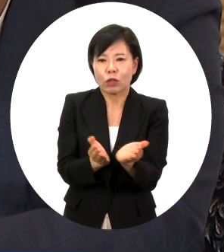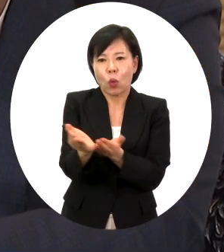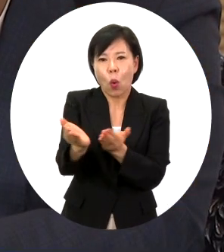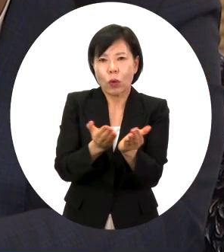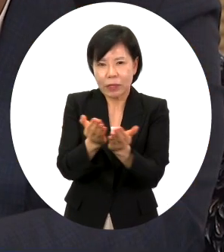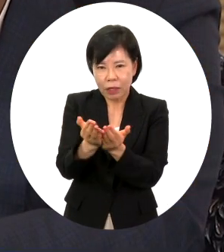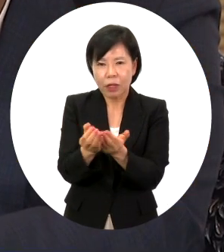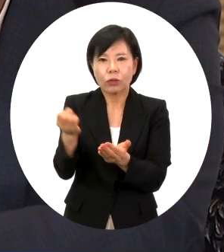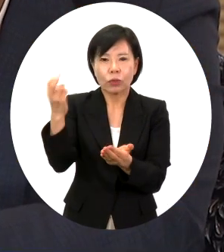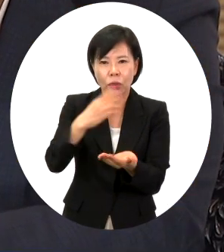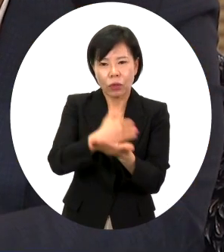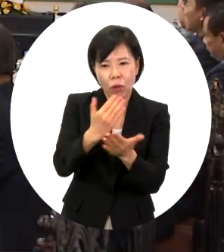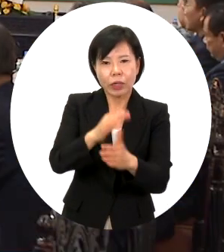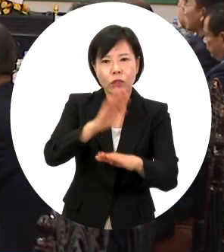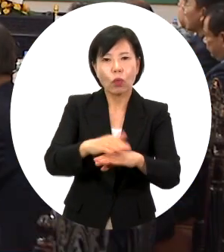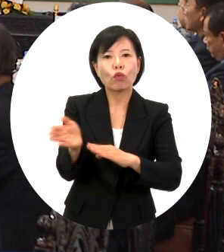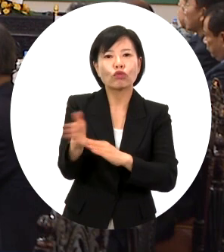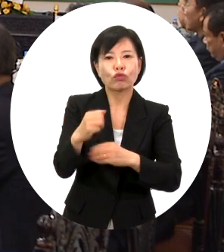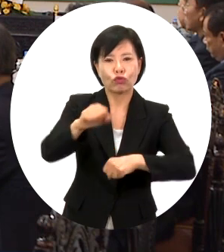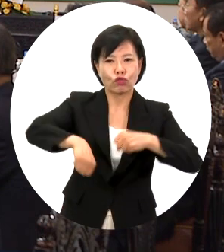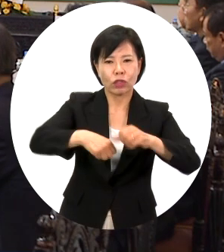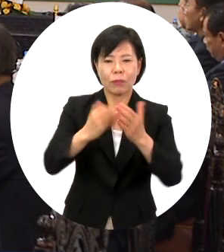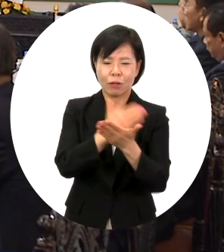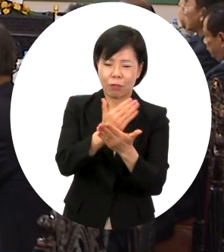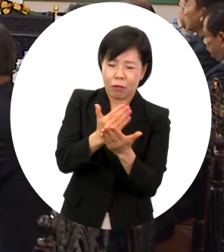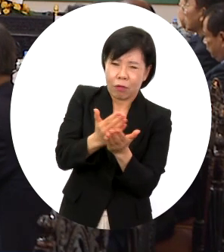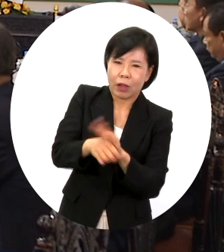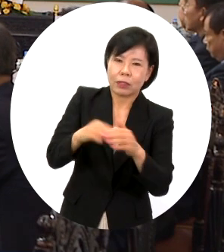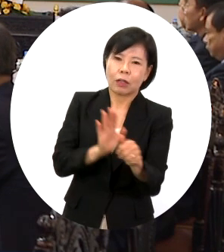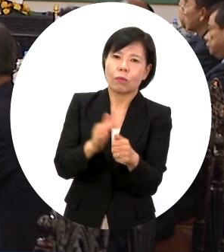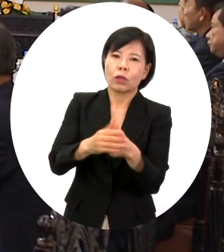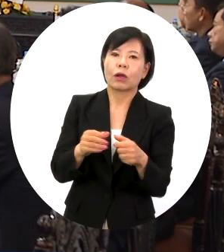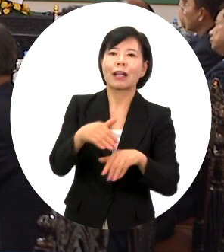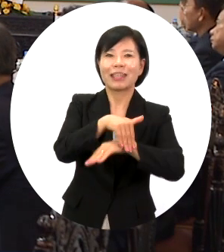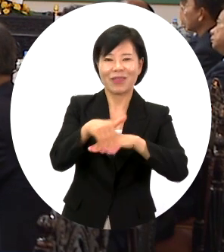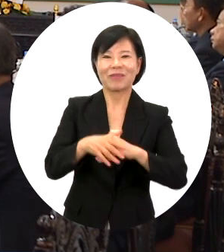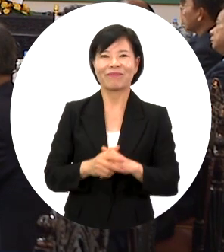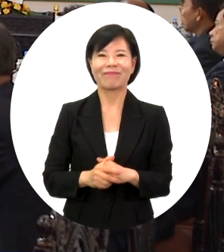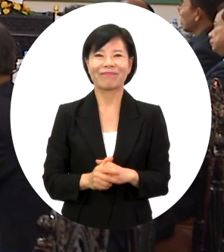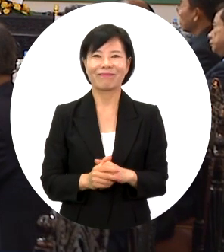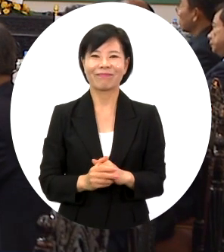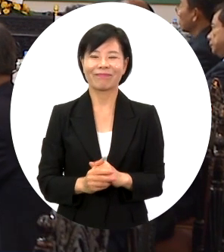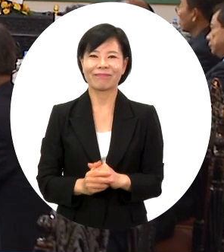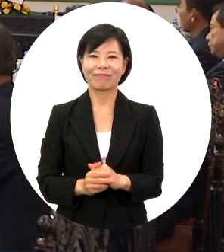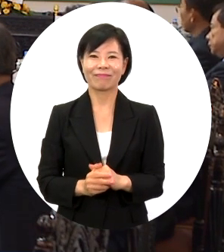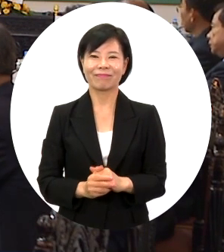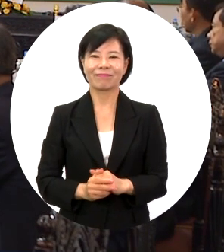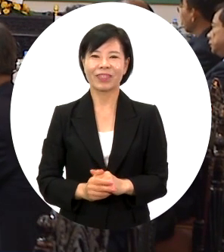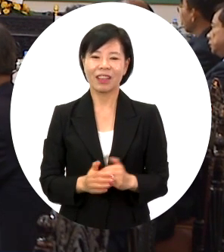경제, 통상, 농, 수, 축산업 등 다양한 분야에서 협력할 계획인데요.